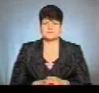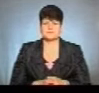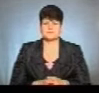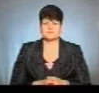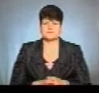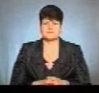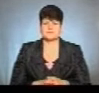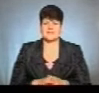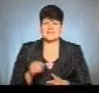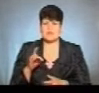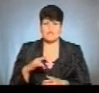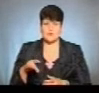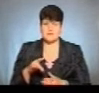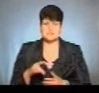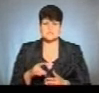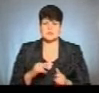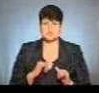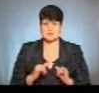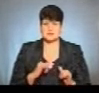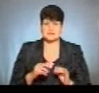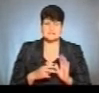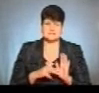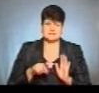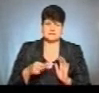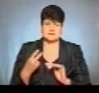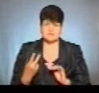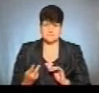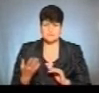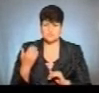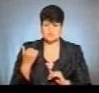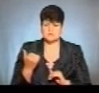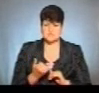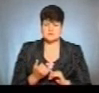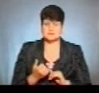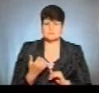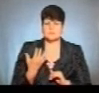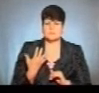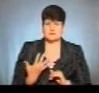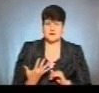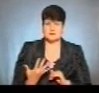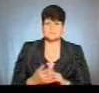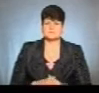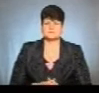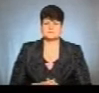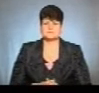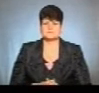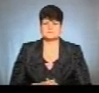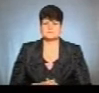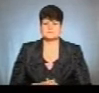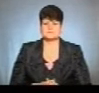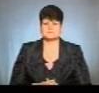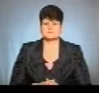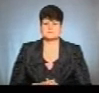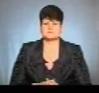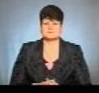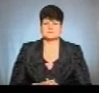власне, «Європейська солідарність» 7,2%. Минулого тижня це було 5%. І «Батьківщина» 7%. Дайте мені, будь ласка, ще